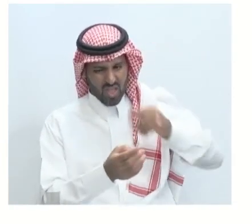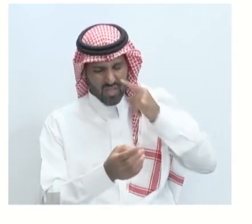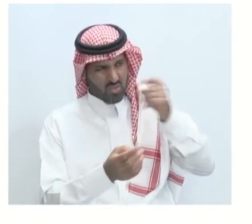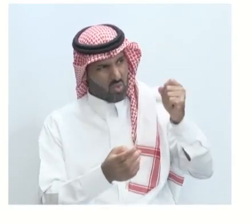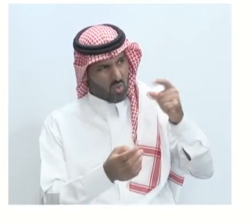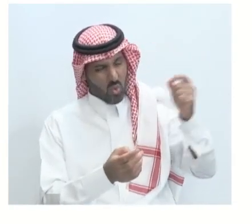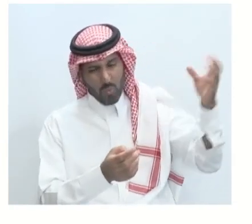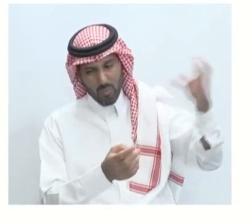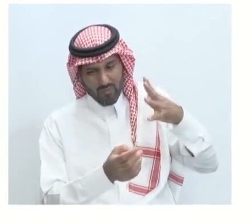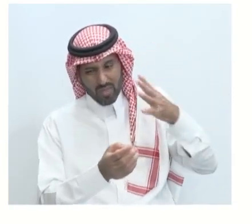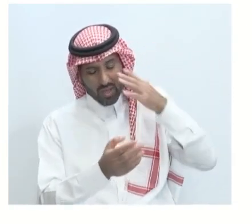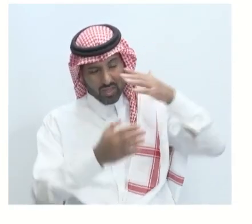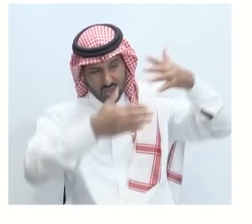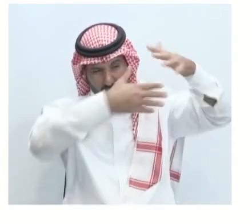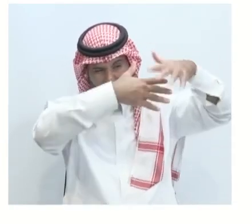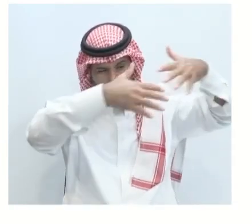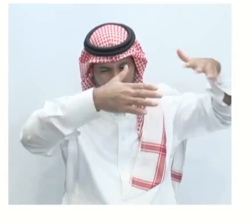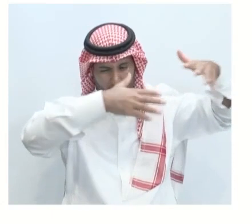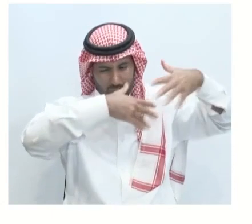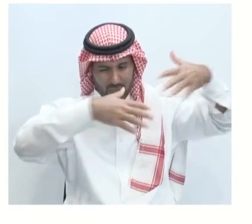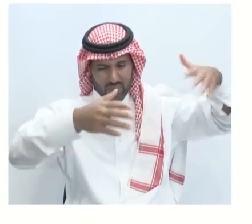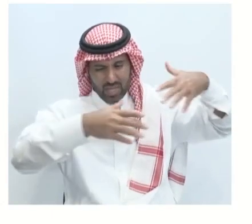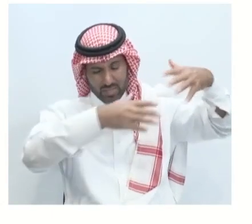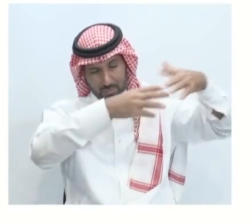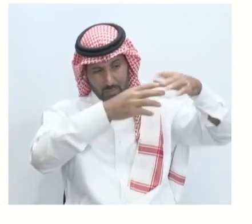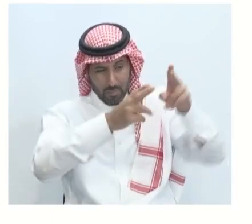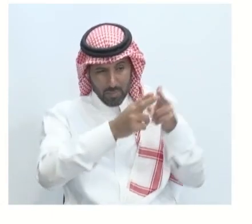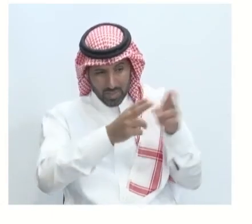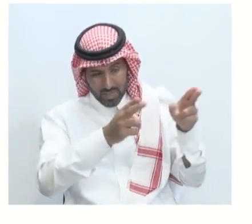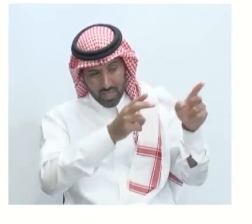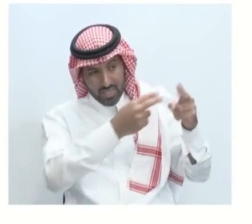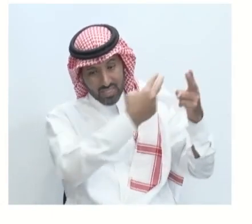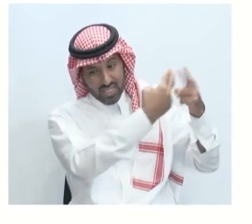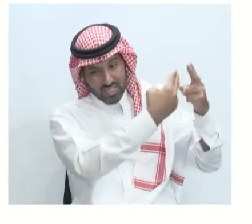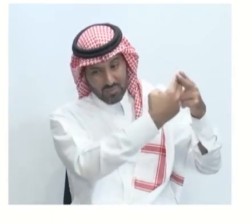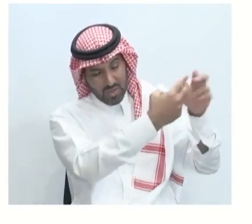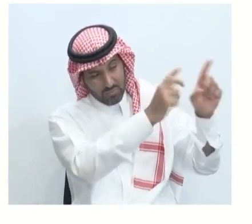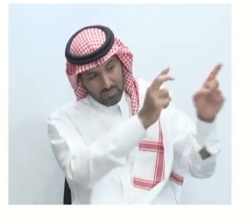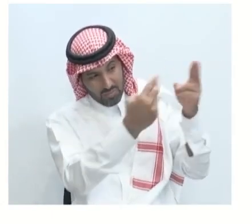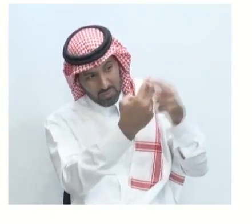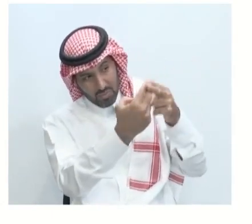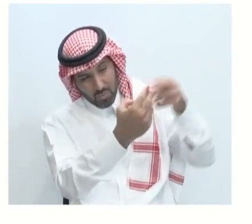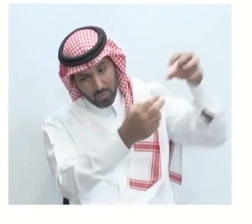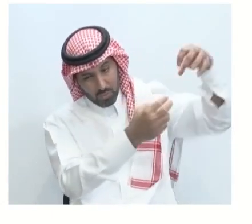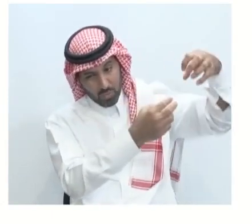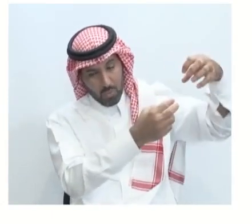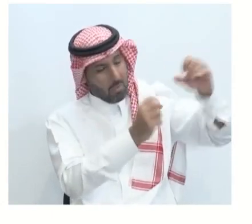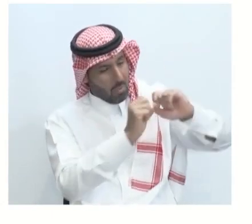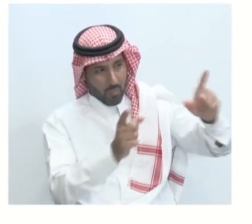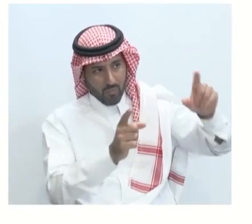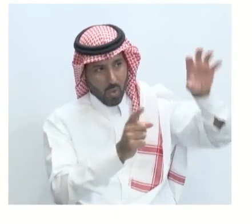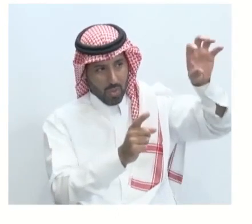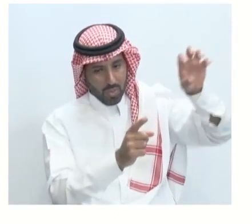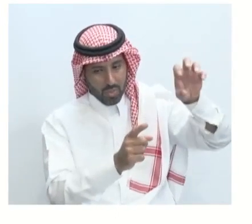المستتره خلف سحابه من الغبار بين نجمي ك اشارات النجوم النابضه الكوازارات كما هو واضح